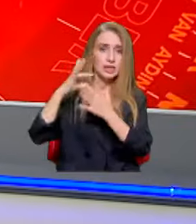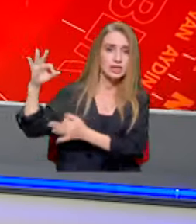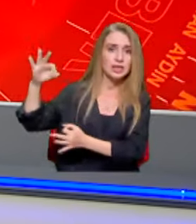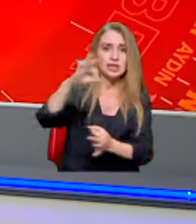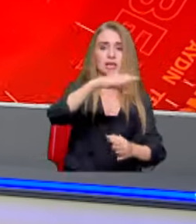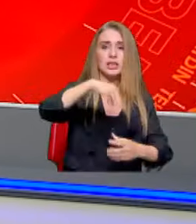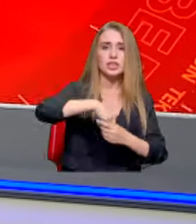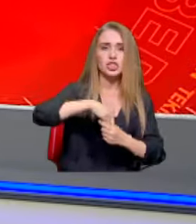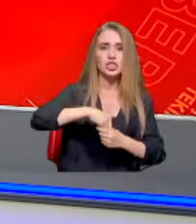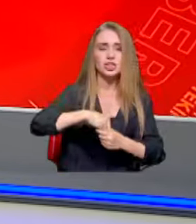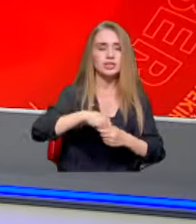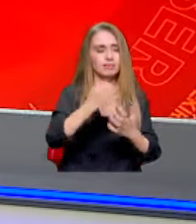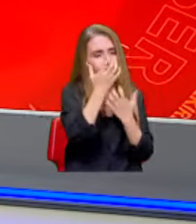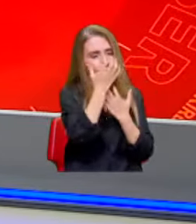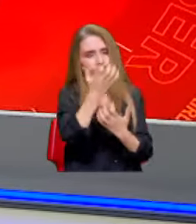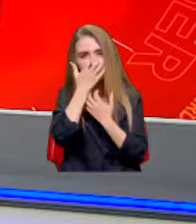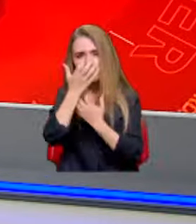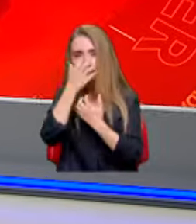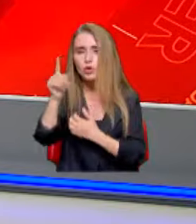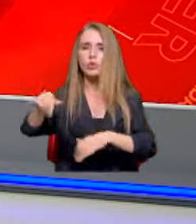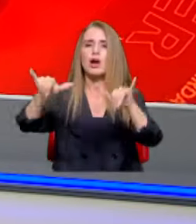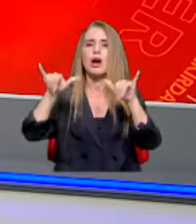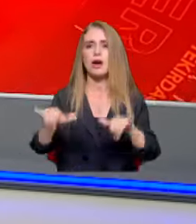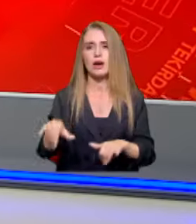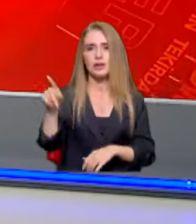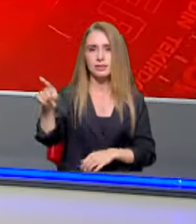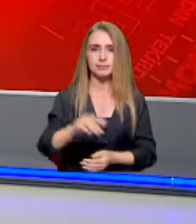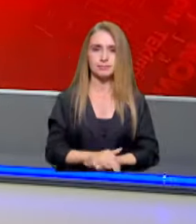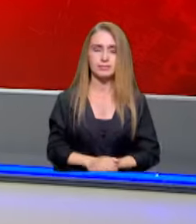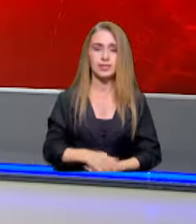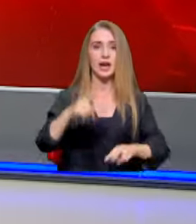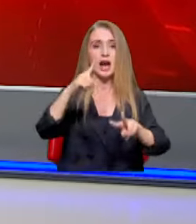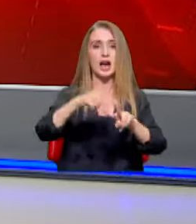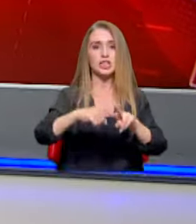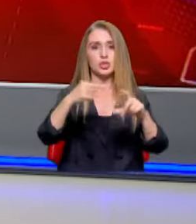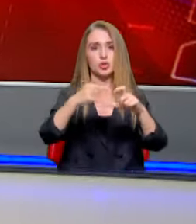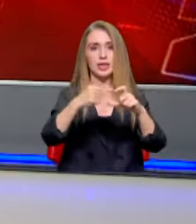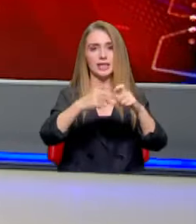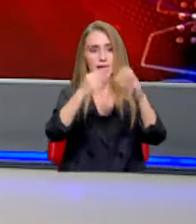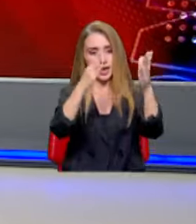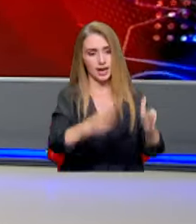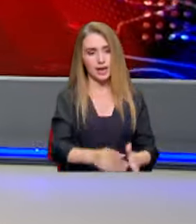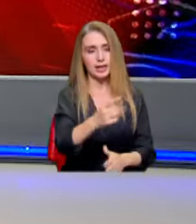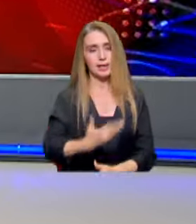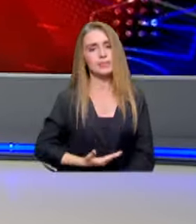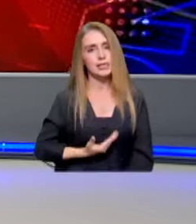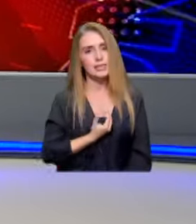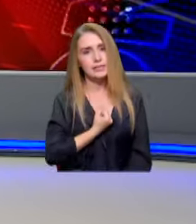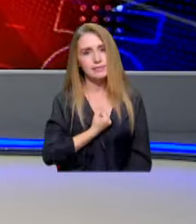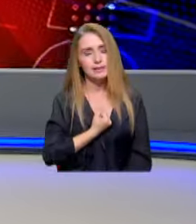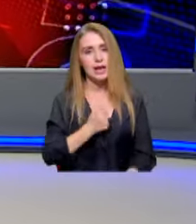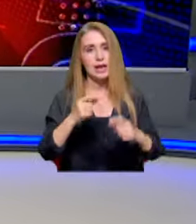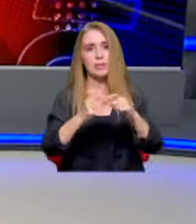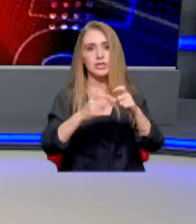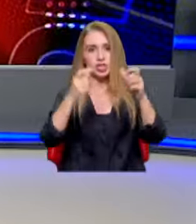dertleniyor hepimiz memleket adına dertleniyor O da İnsanlık adına dertleniyor Ayşenur Ezgi Eygi maalesef Batı